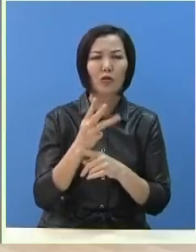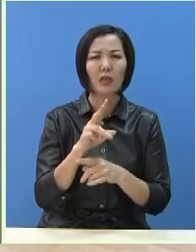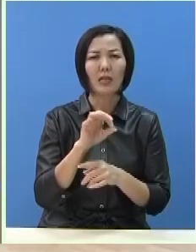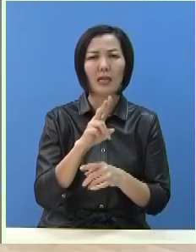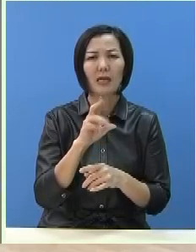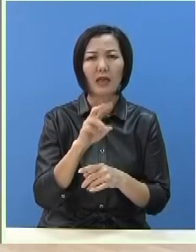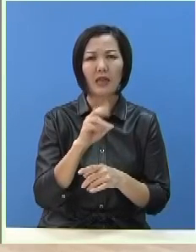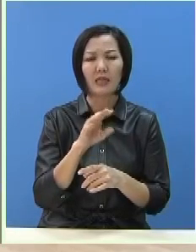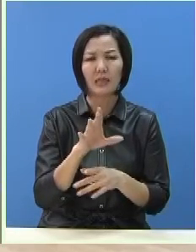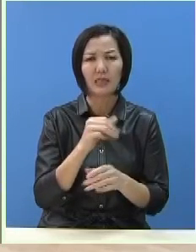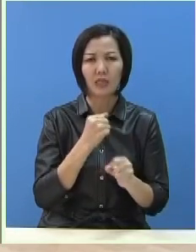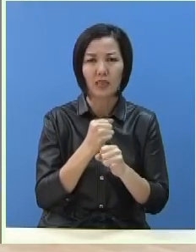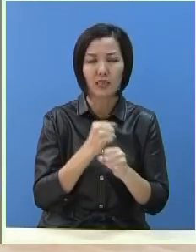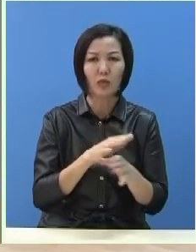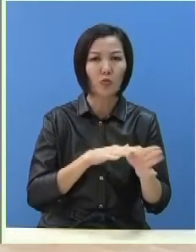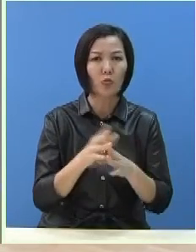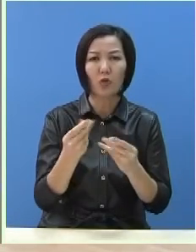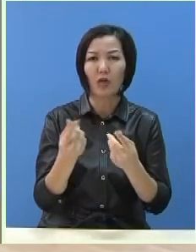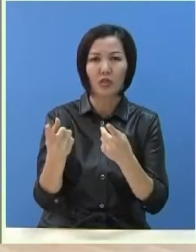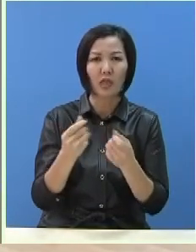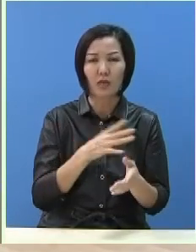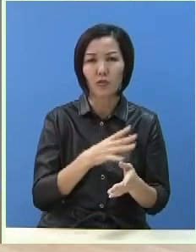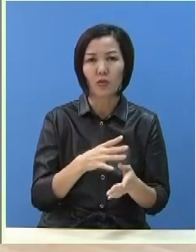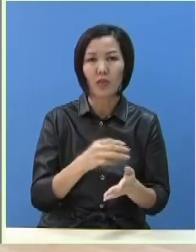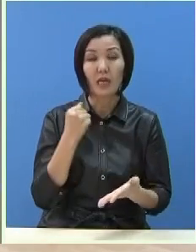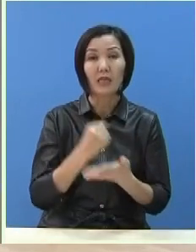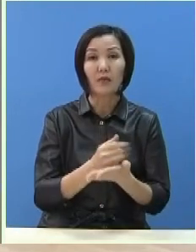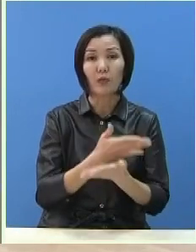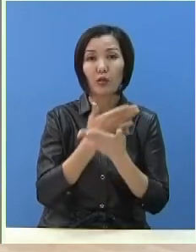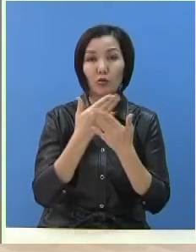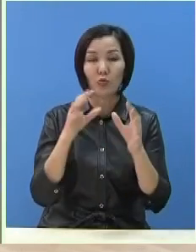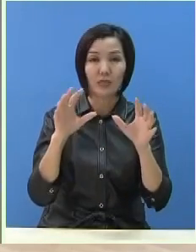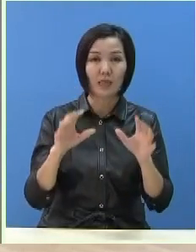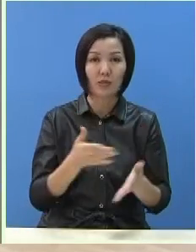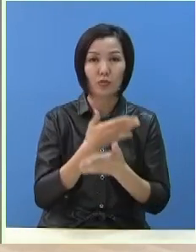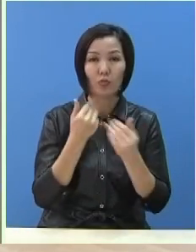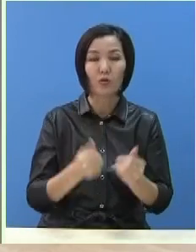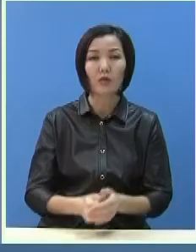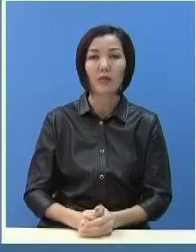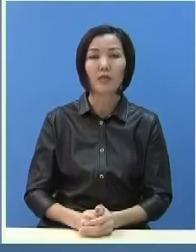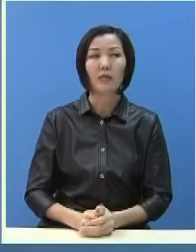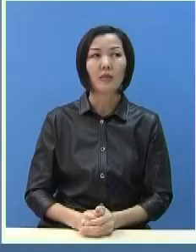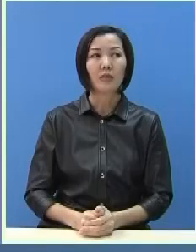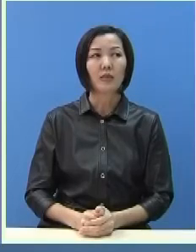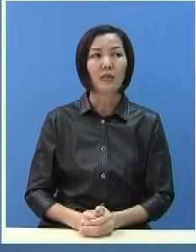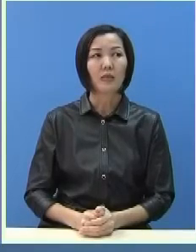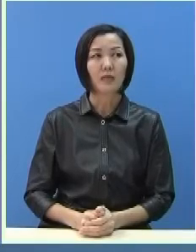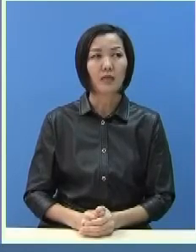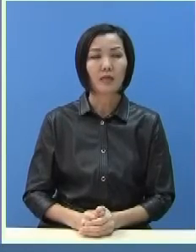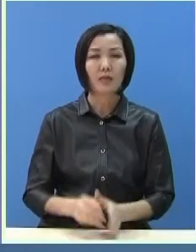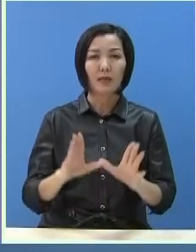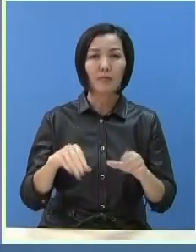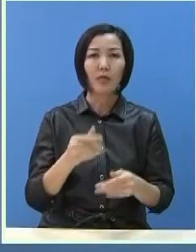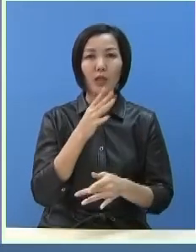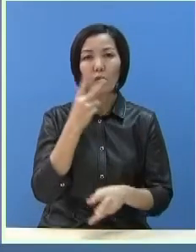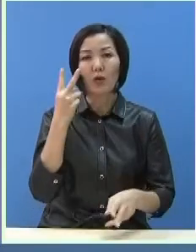легализация жасадық, бәрібір толық ақша қайтып келген жоқ. Кепілдік жоқ. Заңдық кепілдік болған. Олар қорықты, тартып алатын. Қымбатты спикерлер, біздің эфирімізге берілген